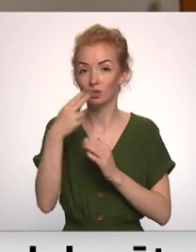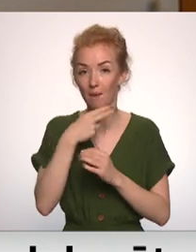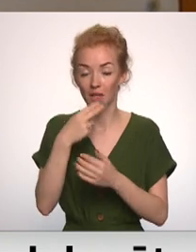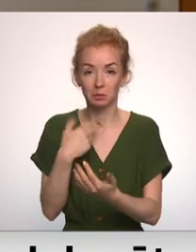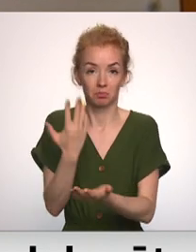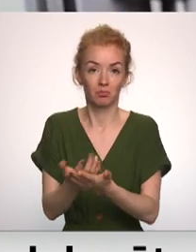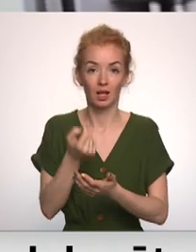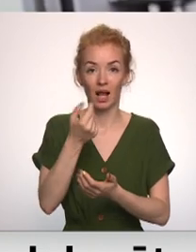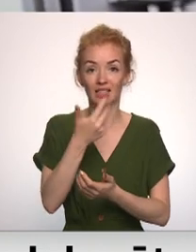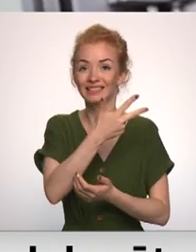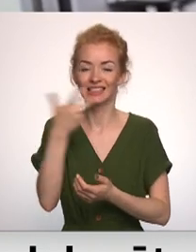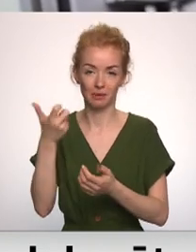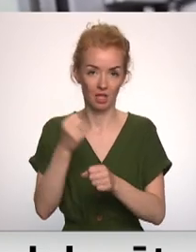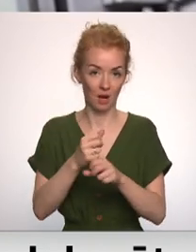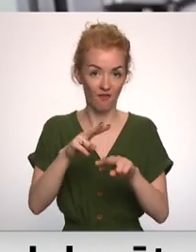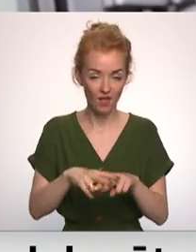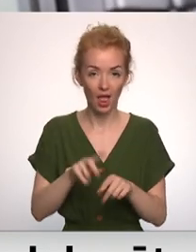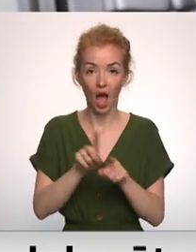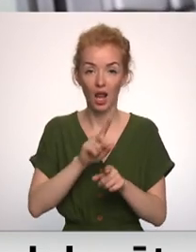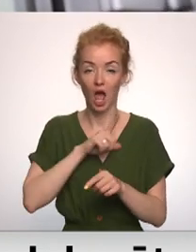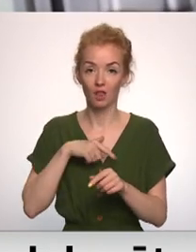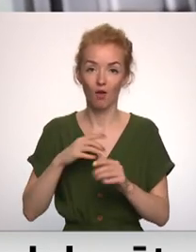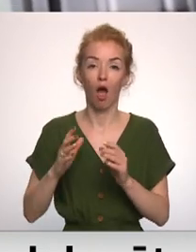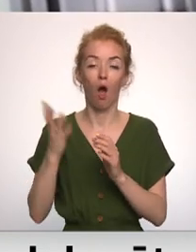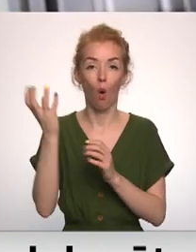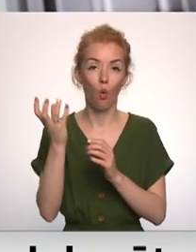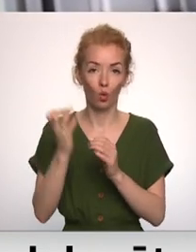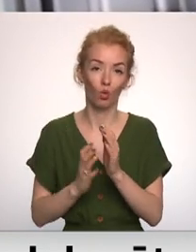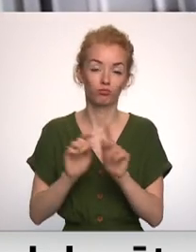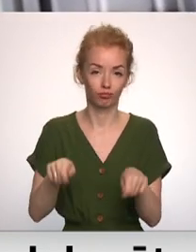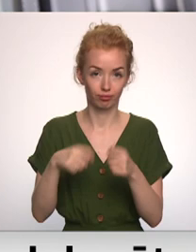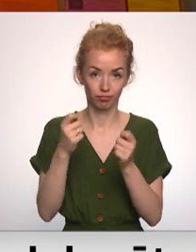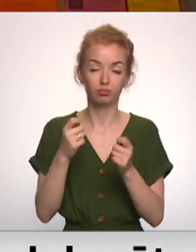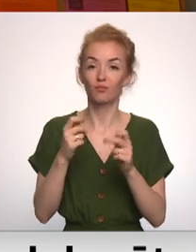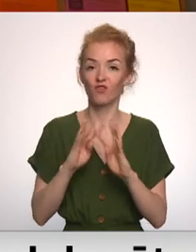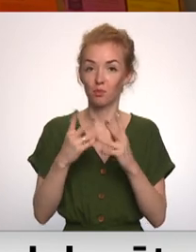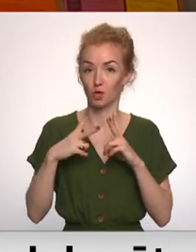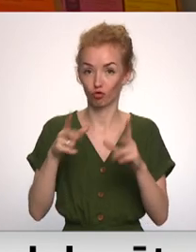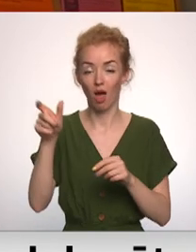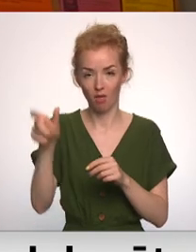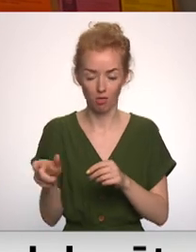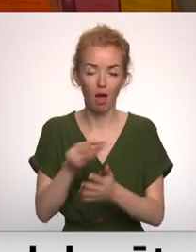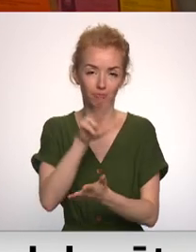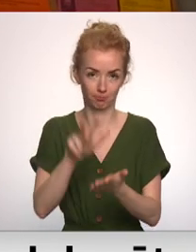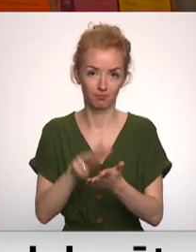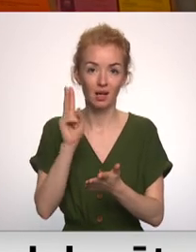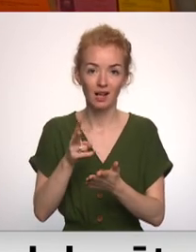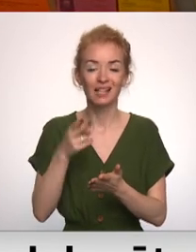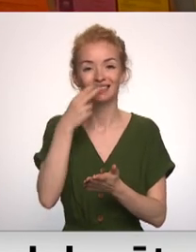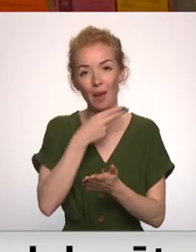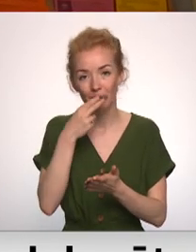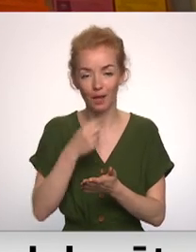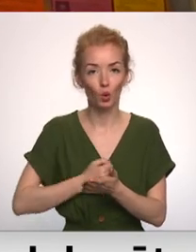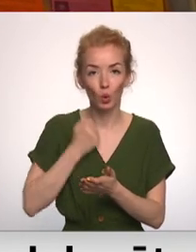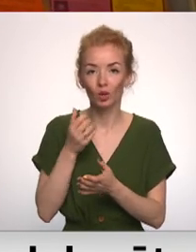piedāvājumi ir gandrīz 300. Arī Latvijas augļukopju asociācijas valdes priekšēdētāji apstiprina, ka saimniecībām grūti atrast